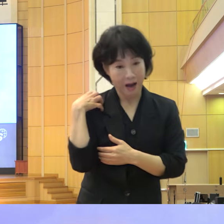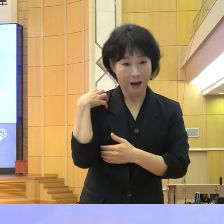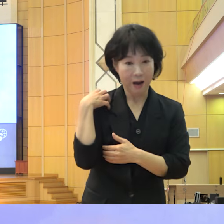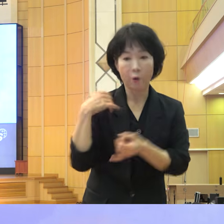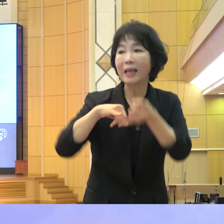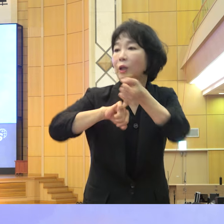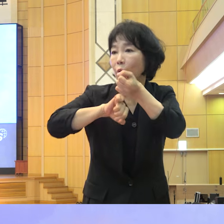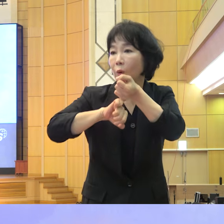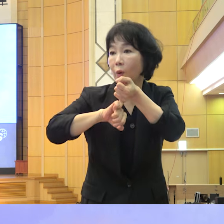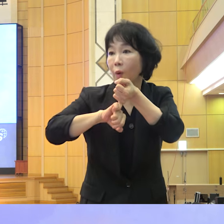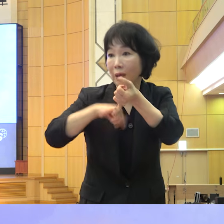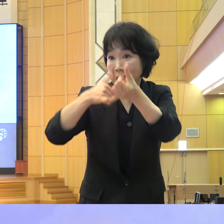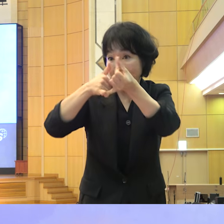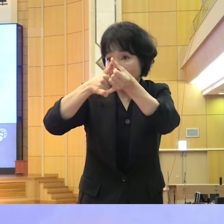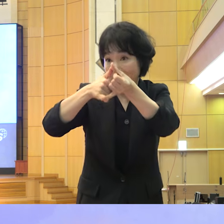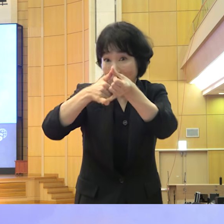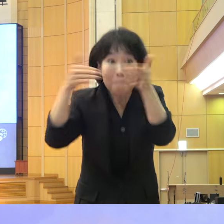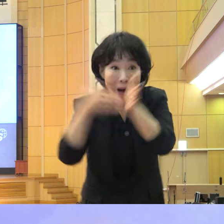그렇게 약속을 했어.